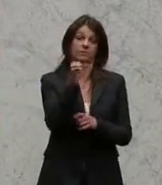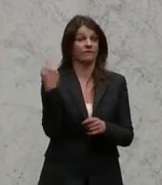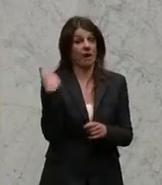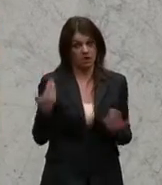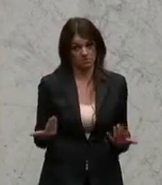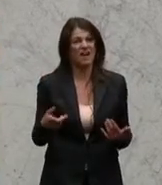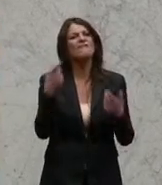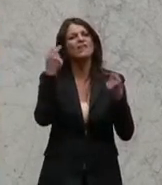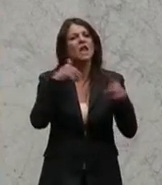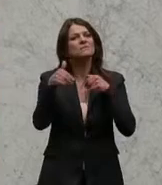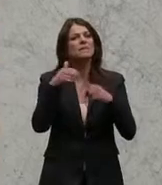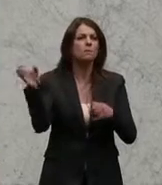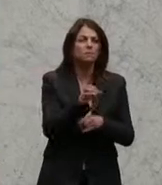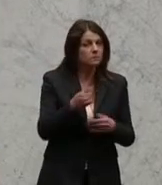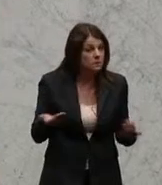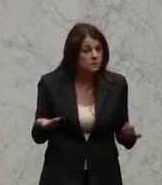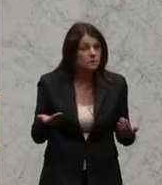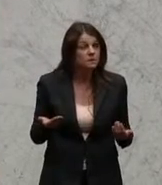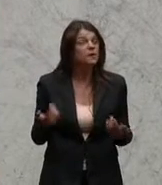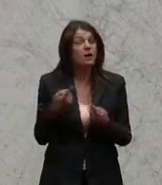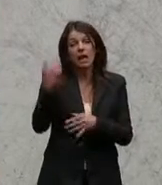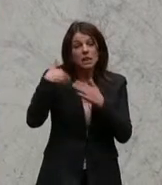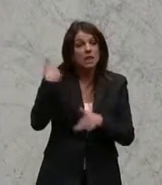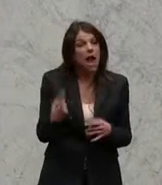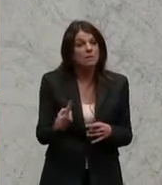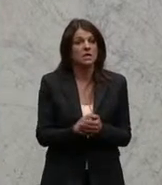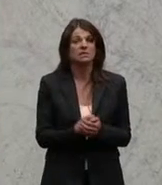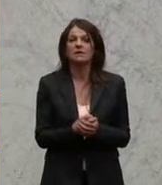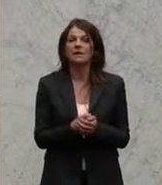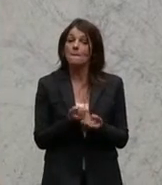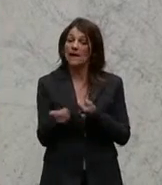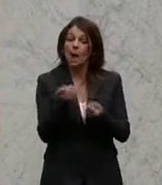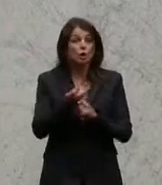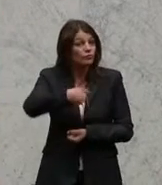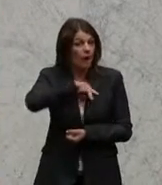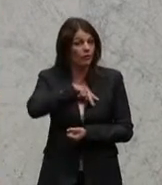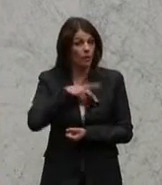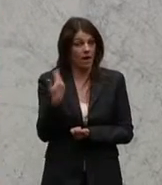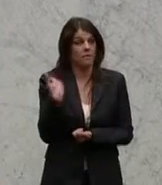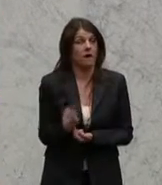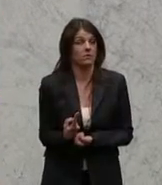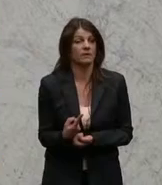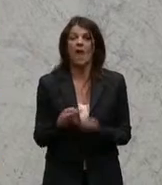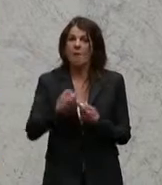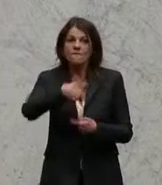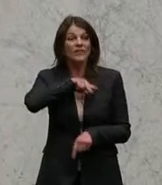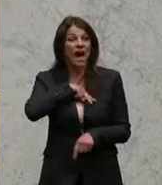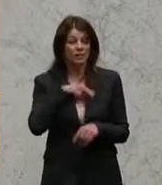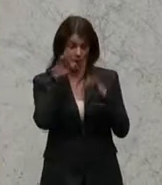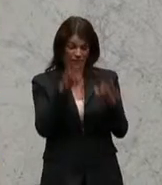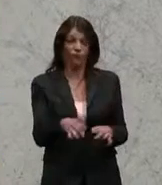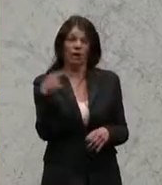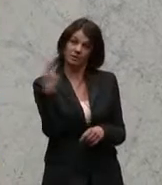den Finanzminister gestellt hat, wer damals politisch verantwortlich war, auch verantwortlich für